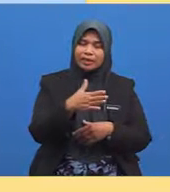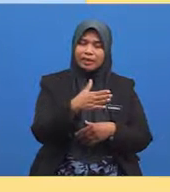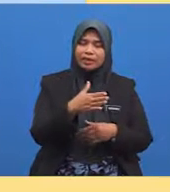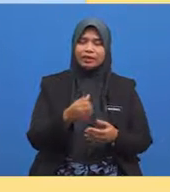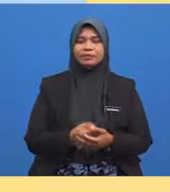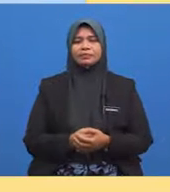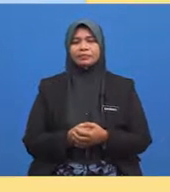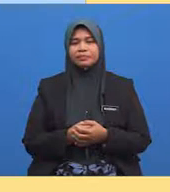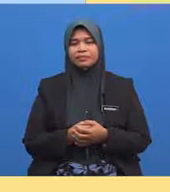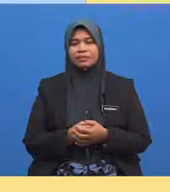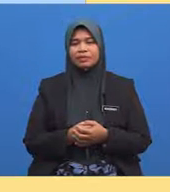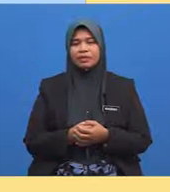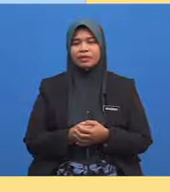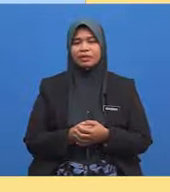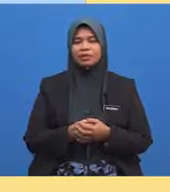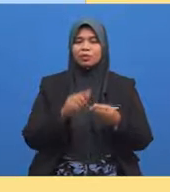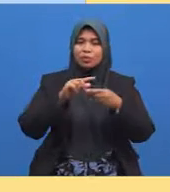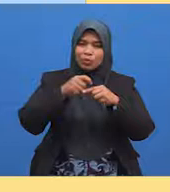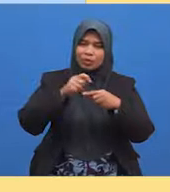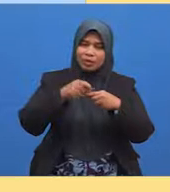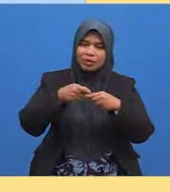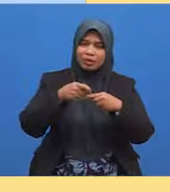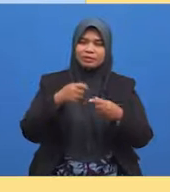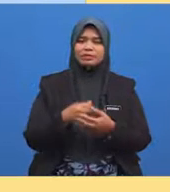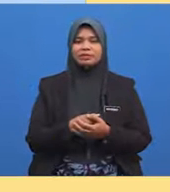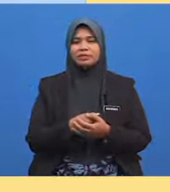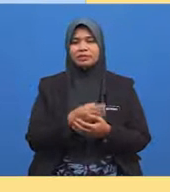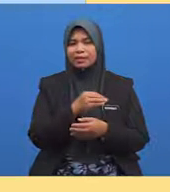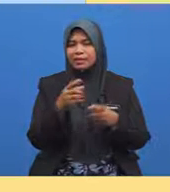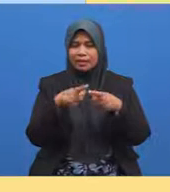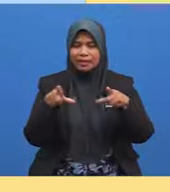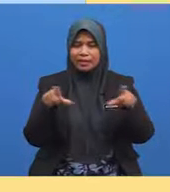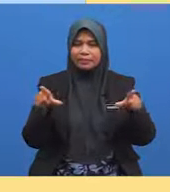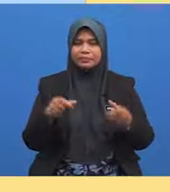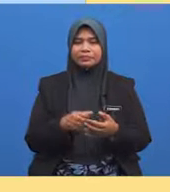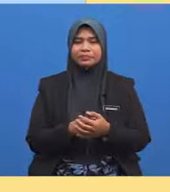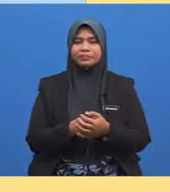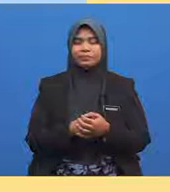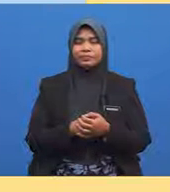siakap, udang harimau, sotong dan sebagainya.